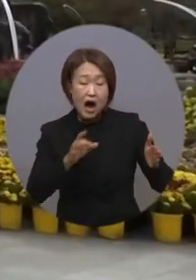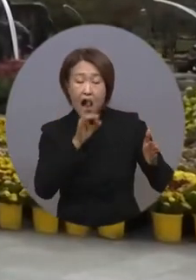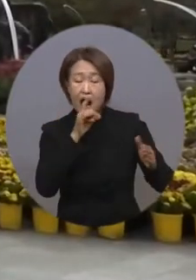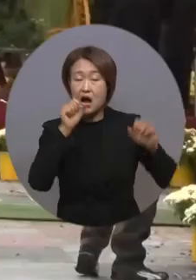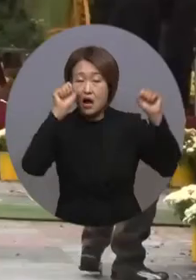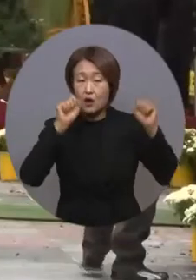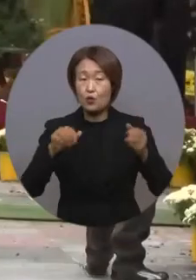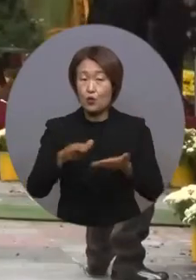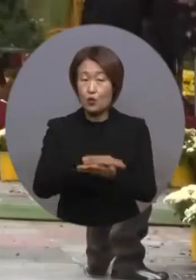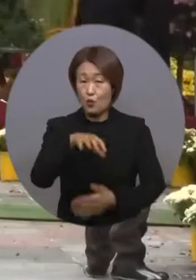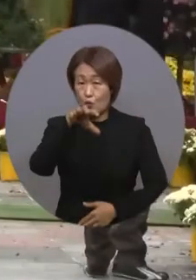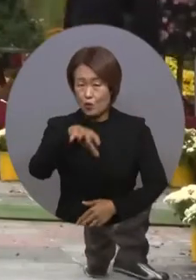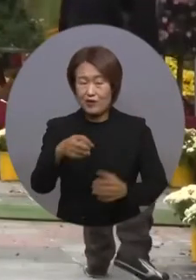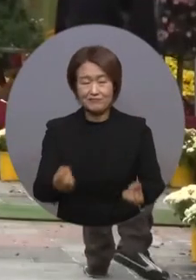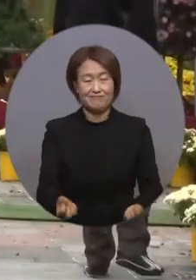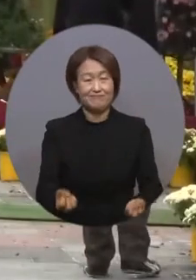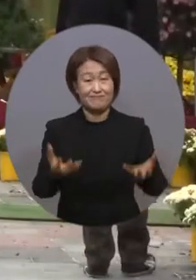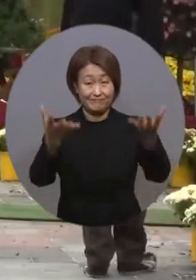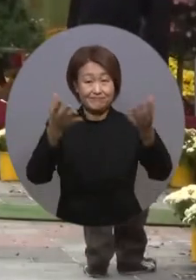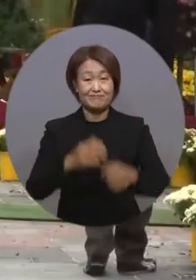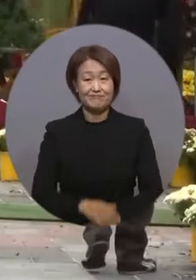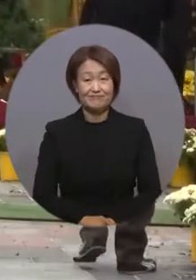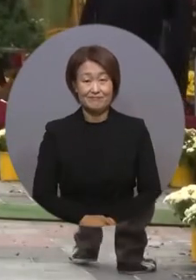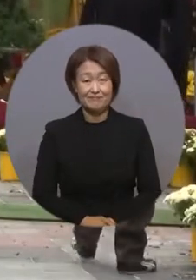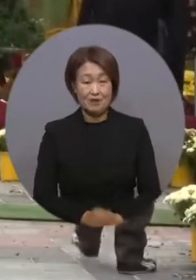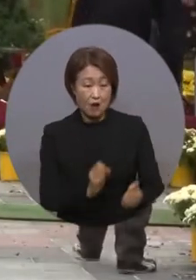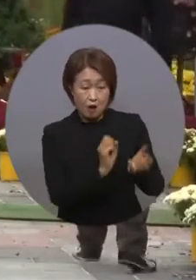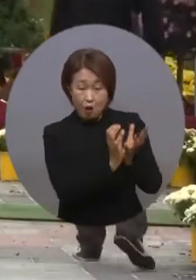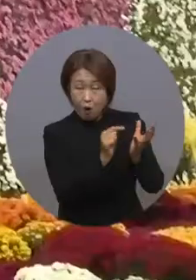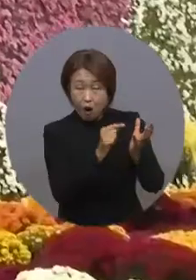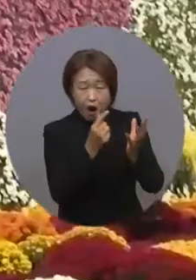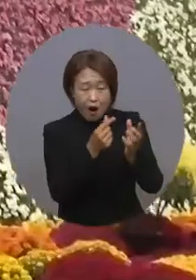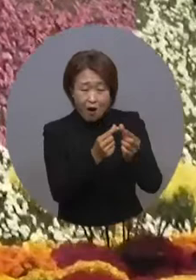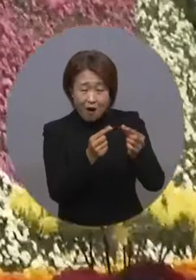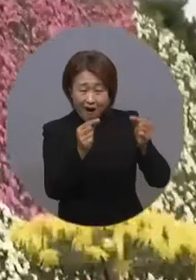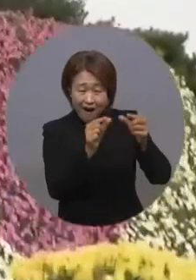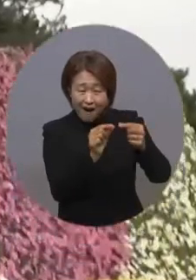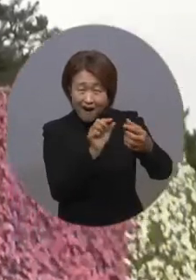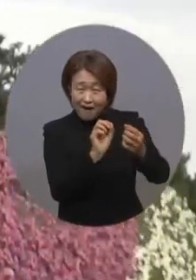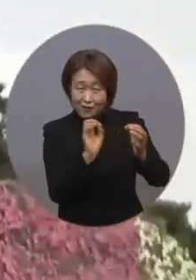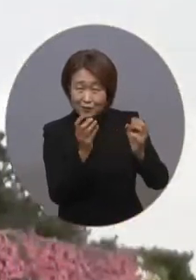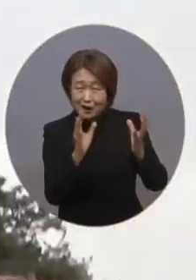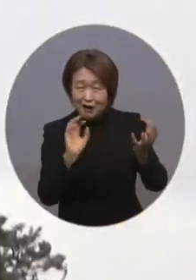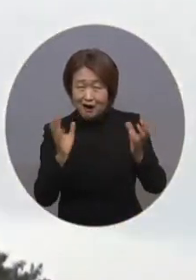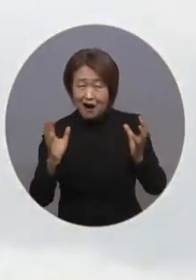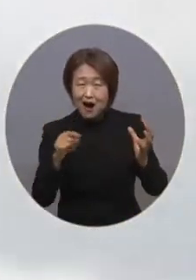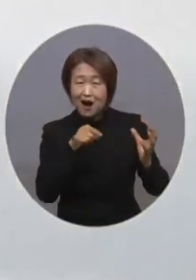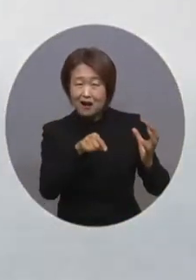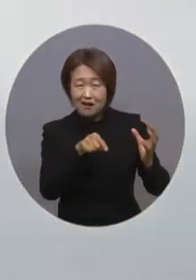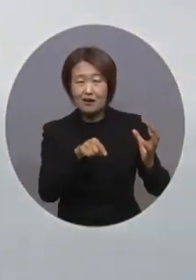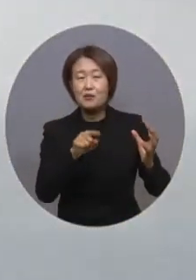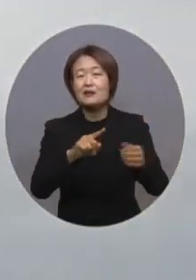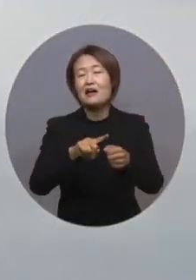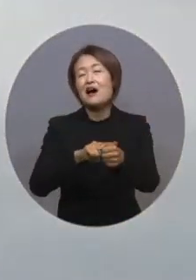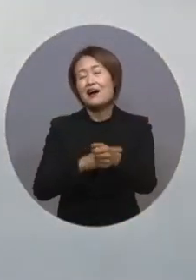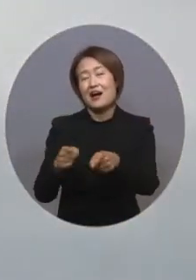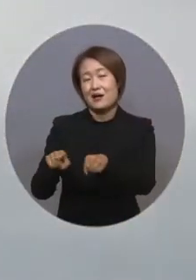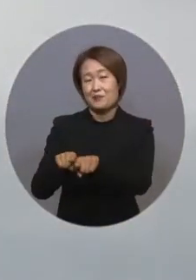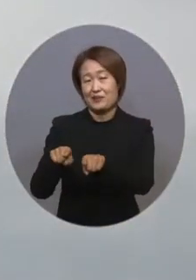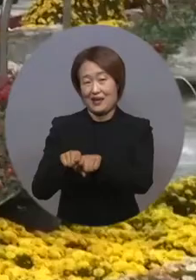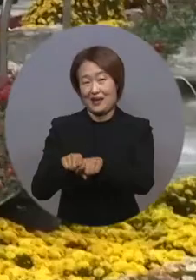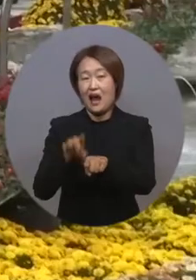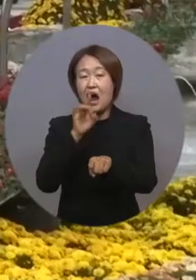개최합니다. 올해 국화축제는 국화향으로 만나는 자연과의 동행을 주제로 메인 장소인